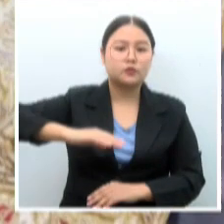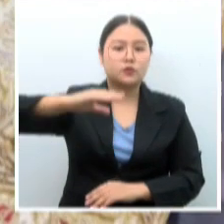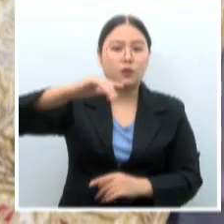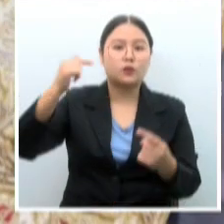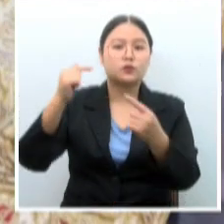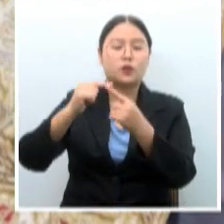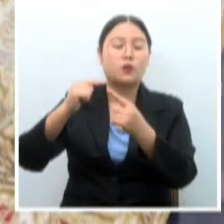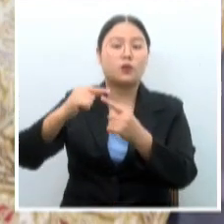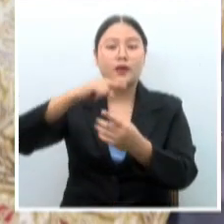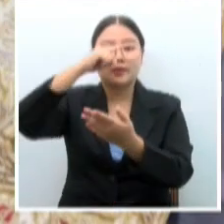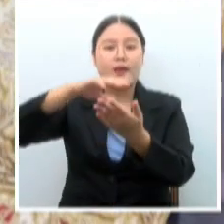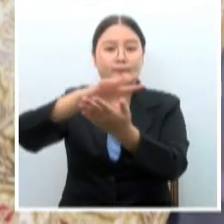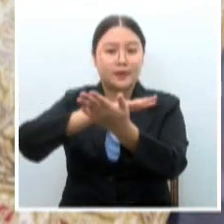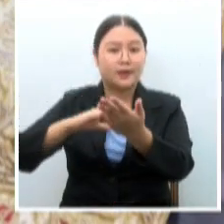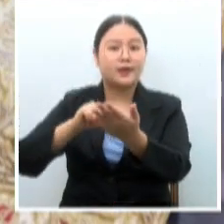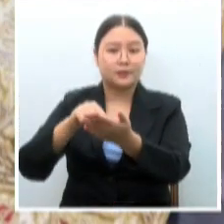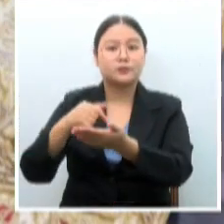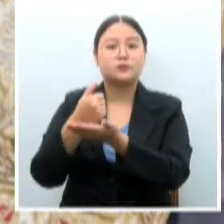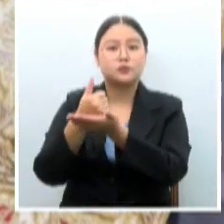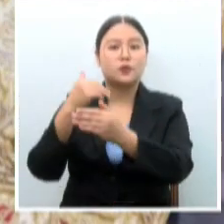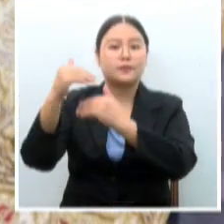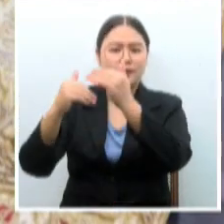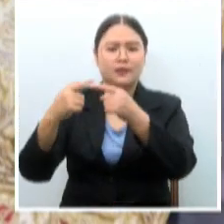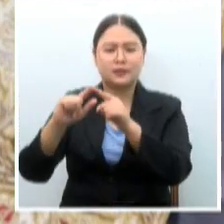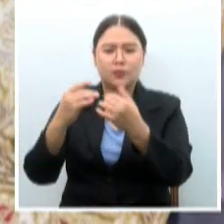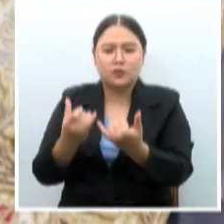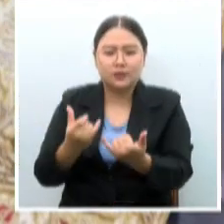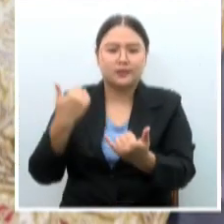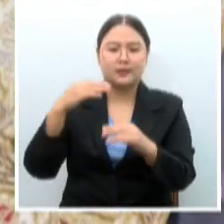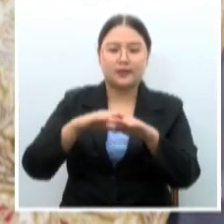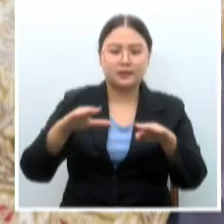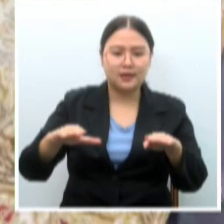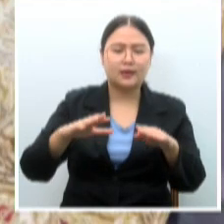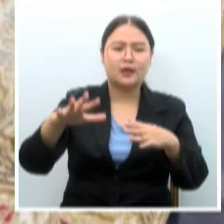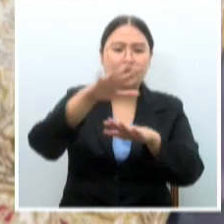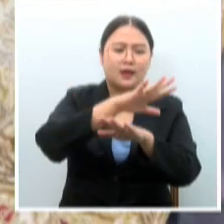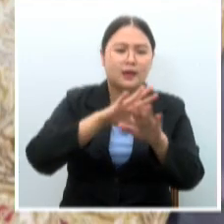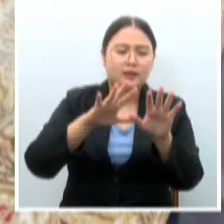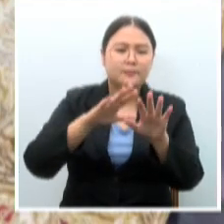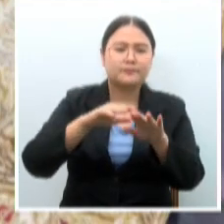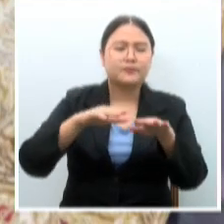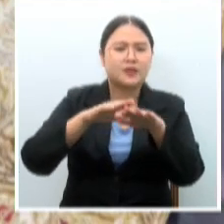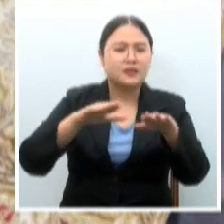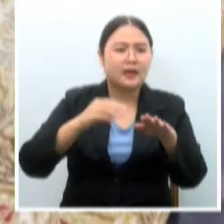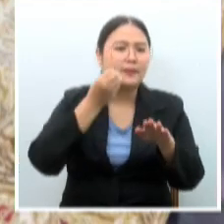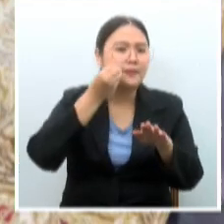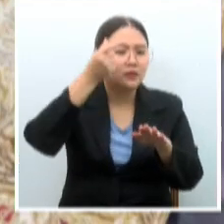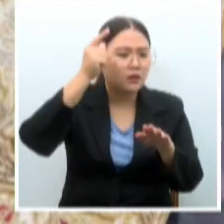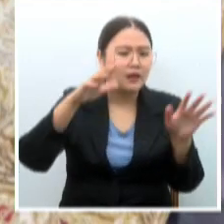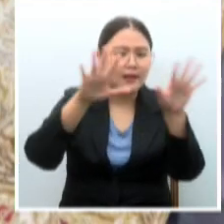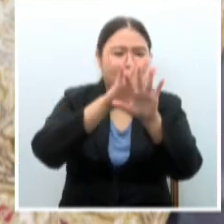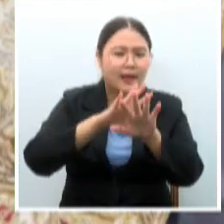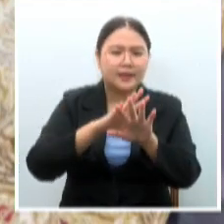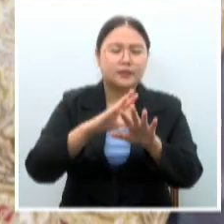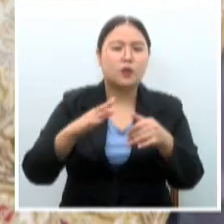ต่ในปัจจุบันยังมีเด็กไทยอีกจำนวนมากที่ขาดความสมบูรณ์ทั้งทางร่างกายและสม